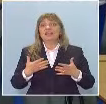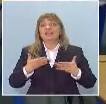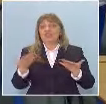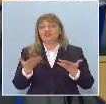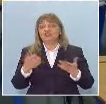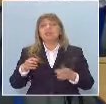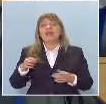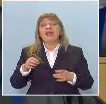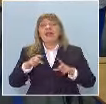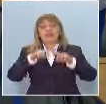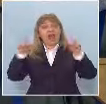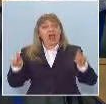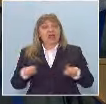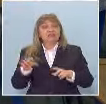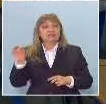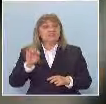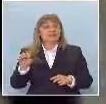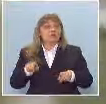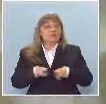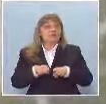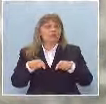като такова училище.